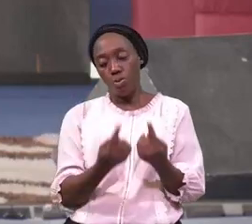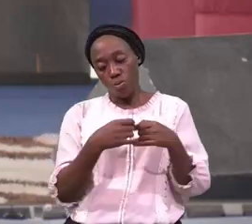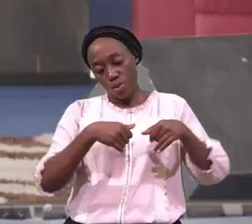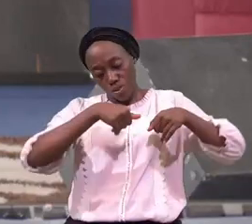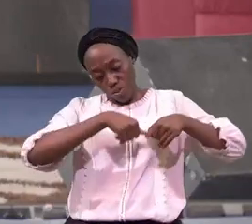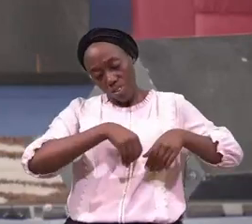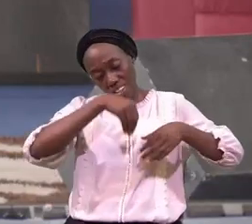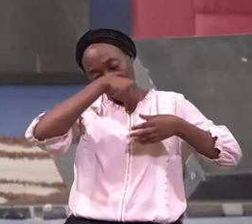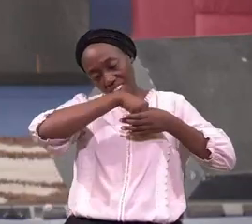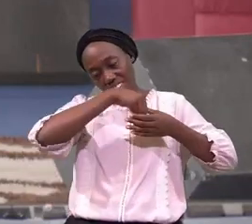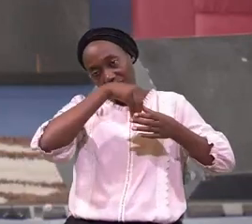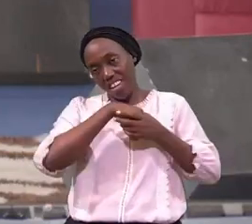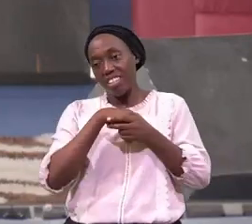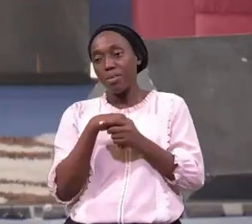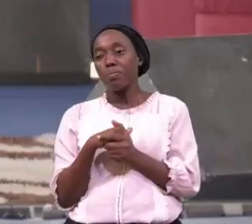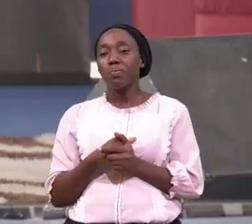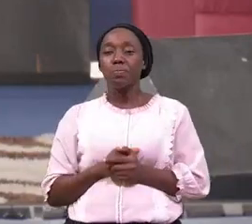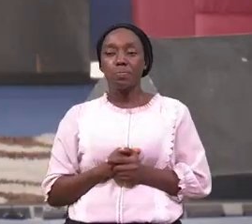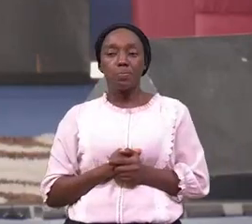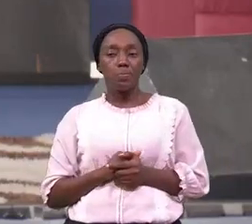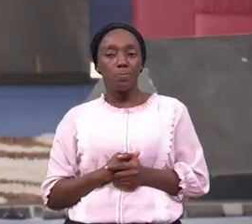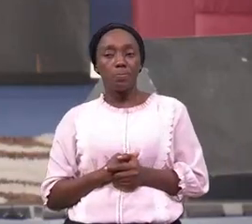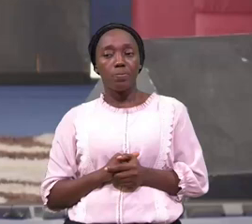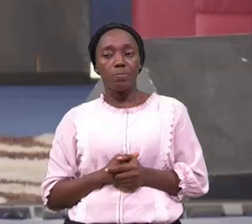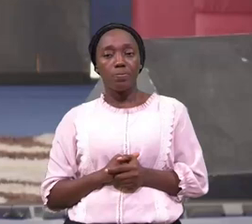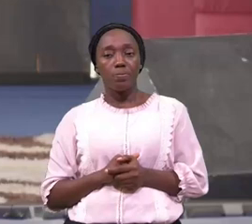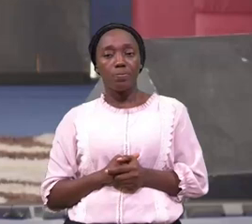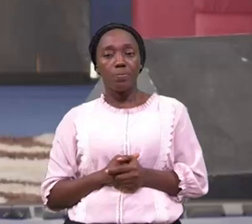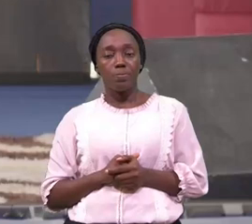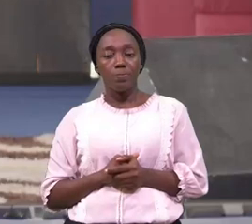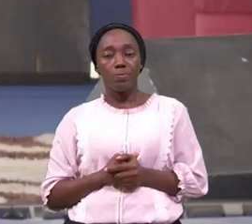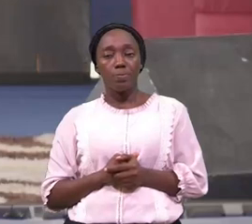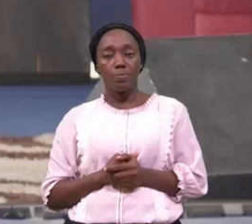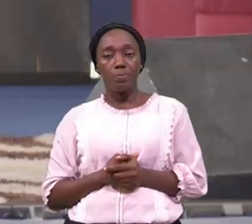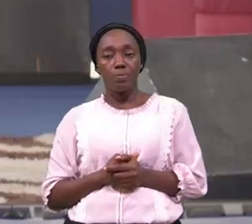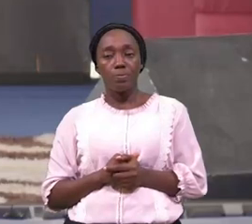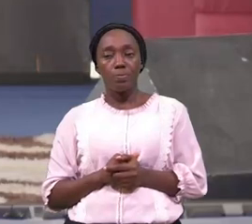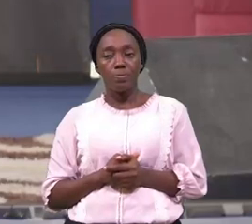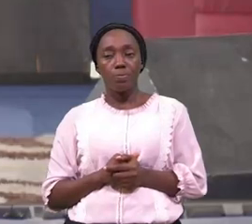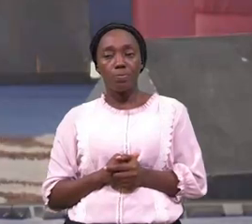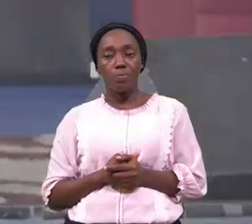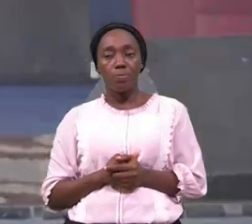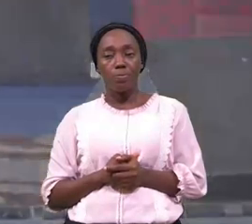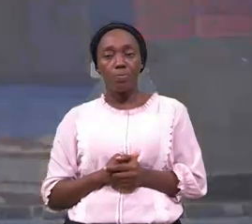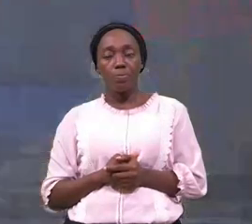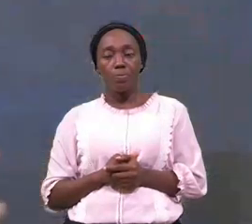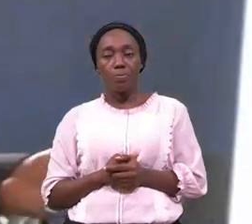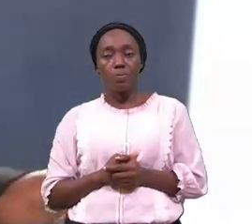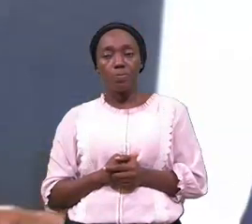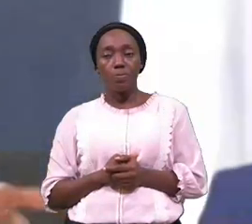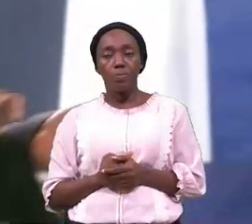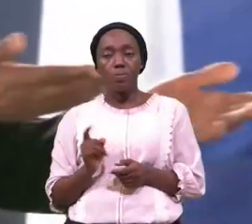Maintenant, comme l'intérieur est purifié par la sanctification, vous invitez le Saint-Esprit.